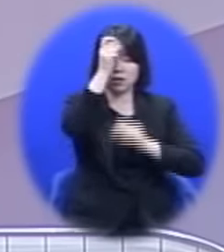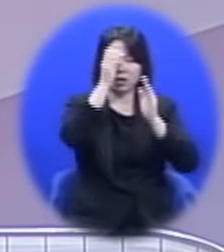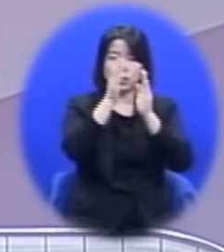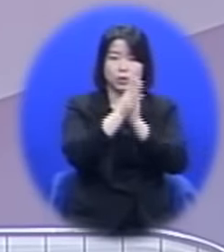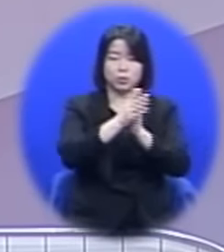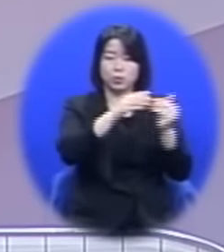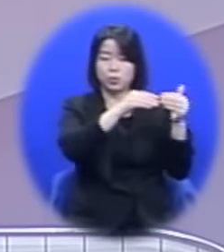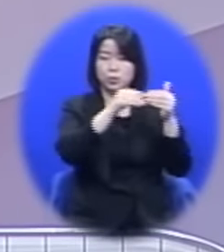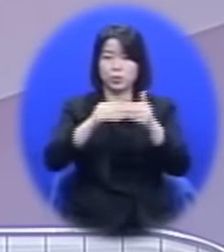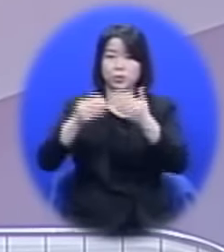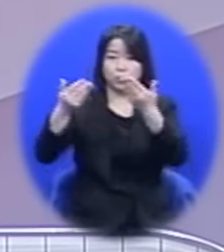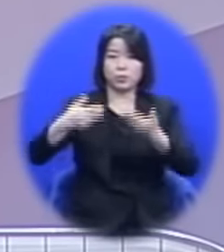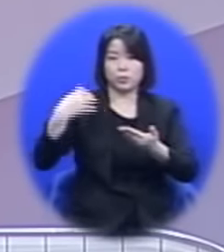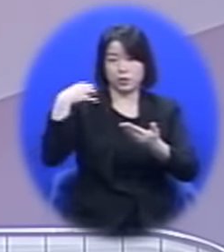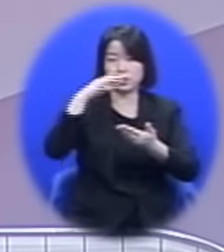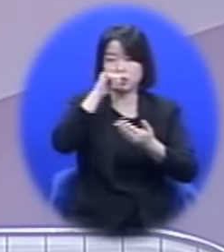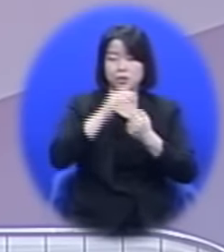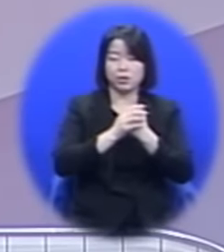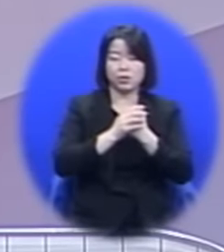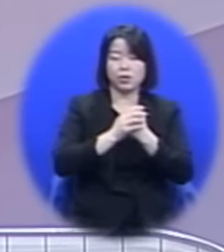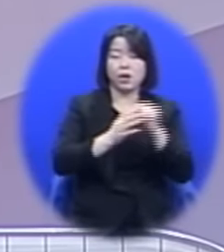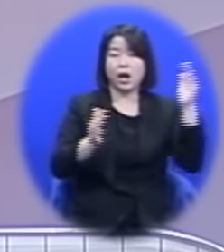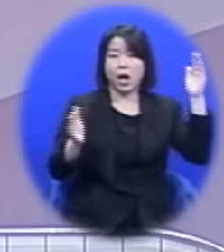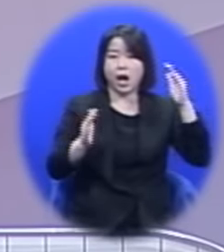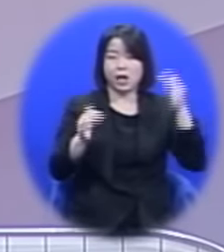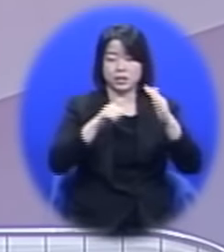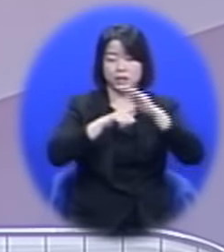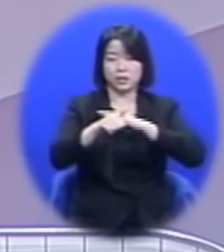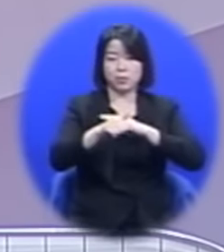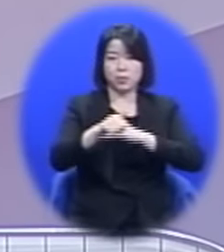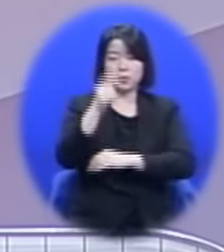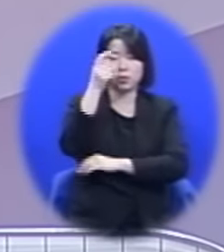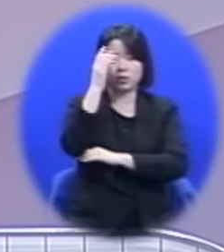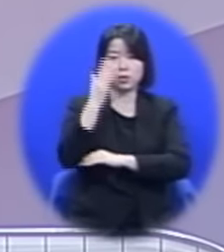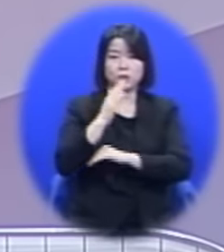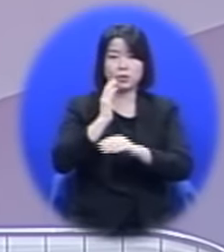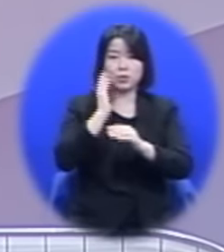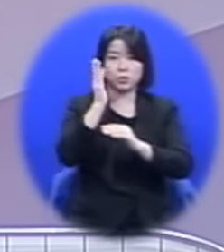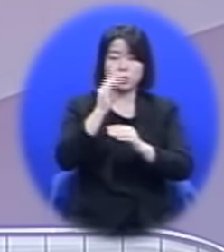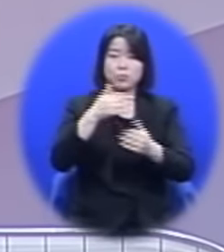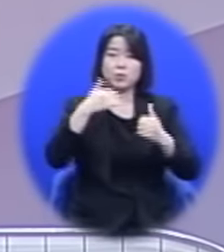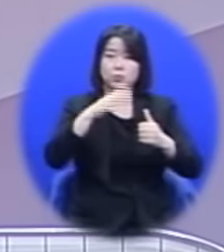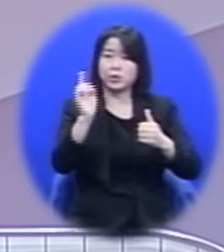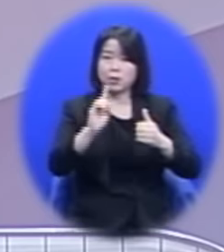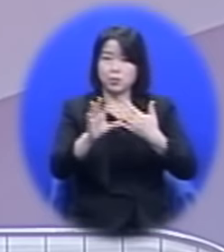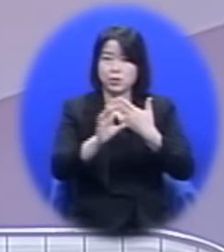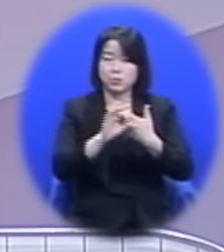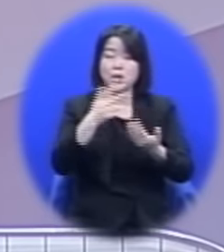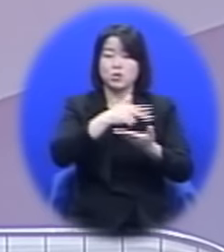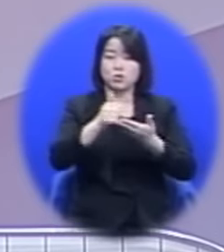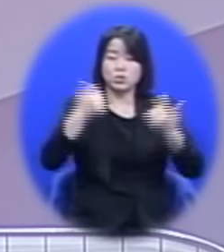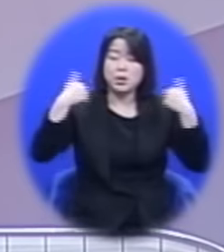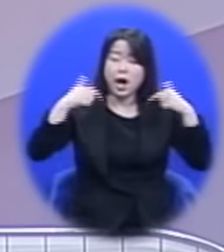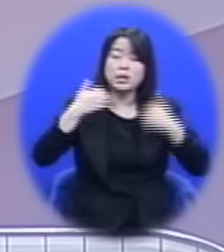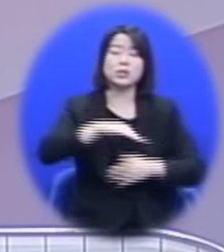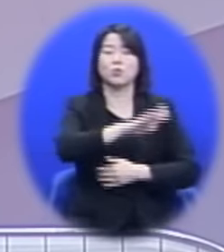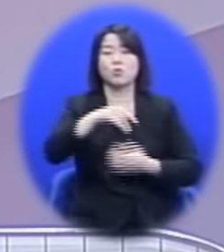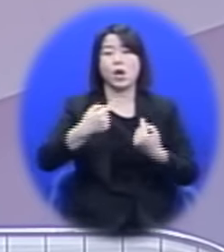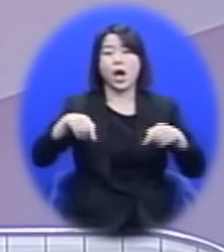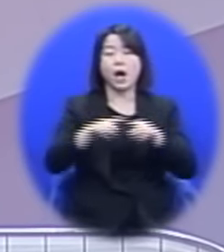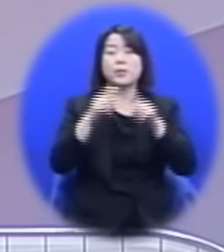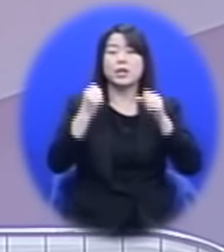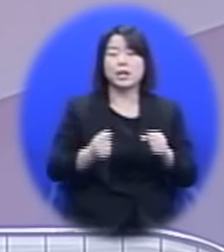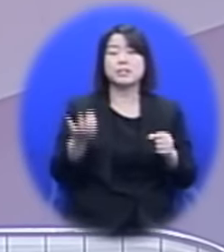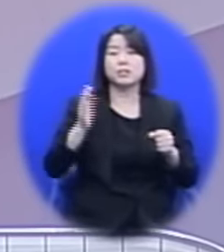했습니다. 그가 이렇게 기도하자고 제안했습니다. 주님이 우리와 늘 함께 계셨음에도 마치 주님이